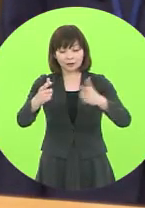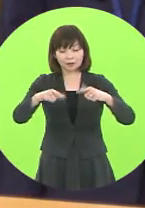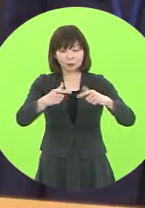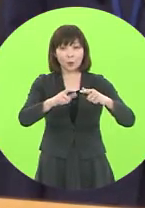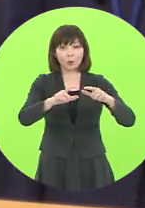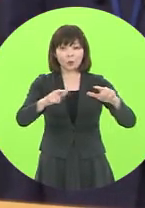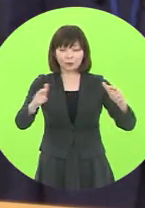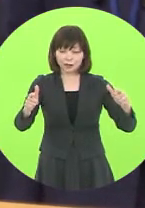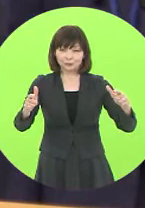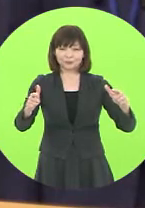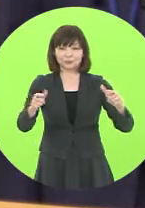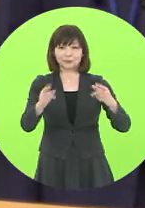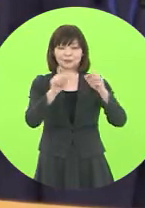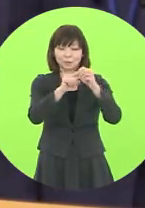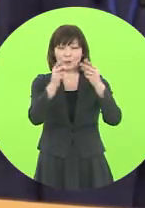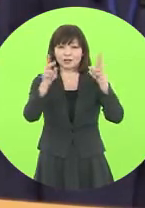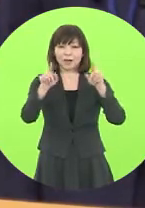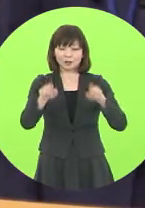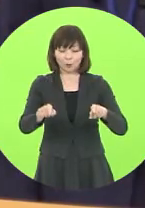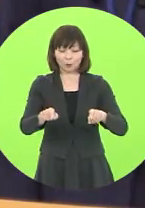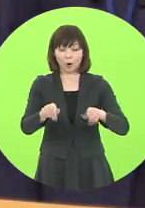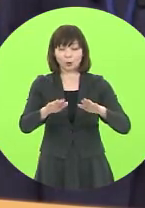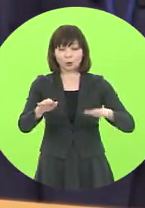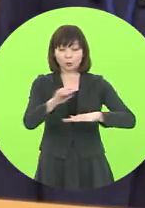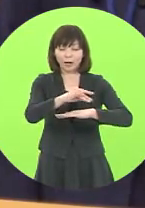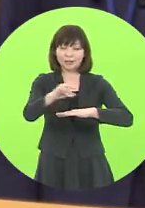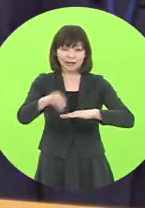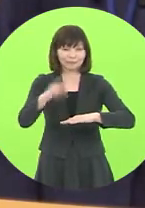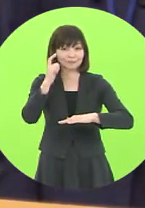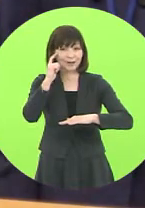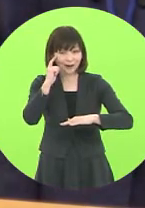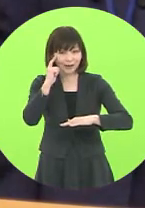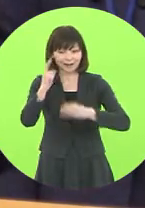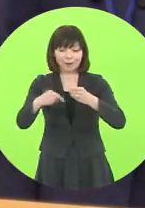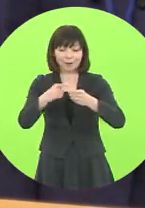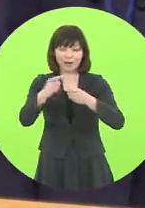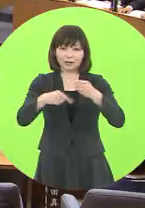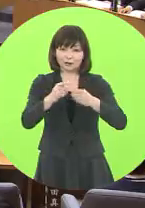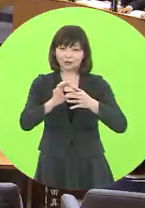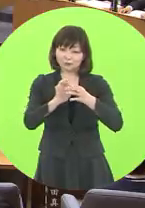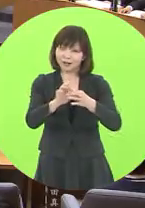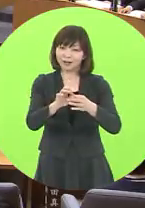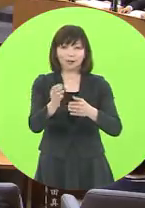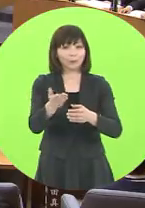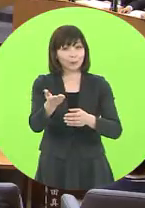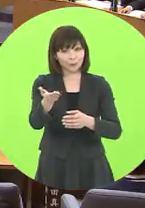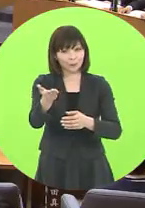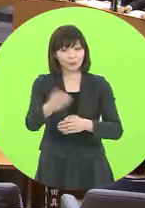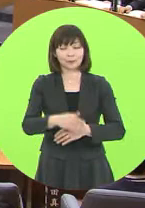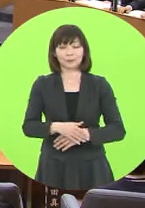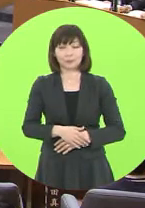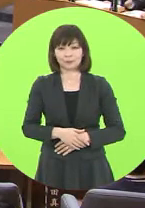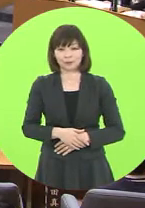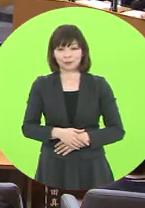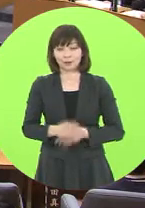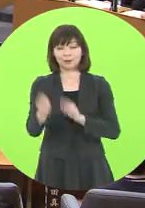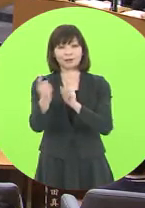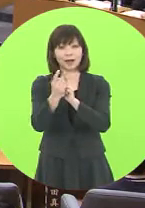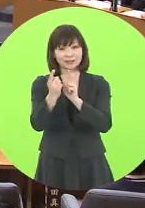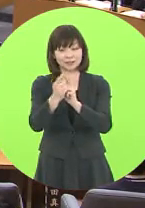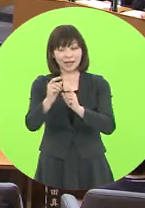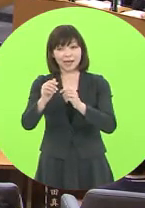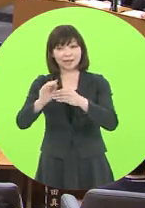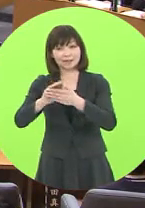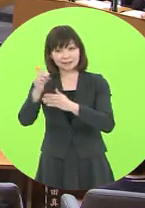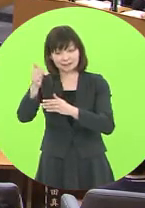ントを子どもたちが企画して毎年続けてみてはどうでしょうか。 これに対して知事や